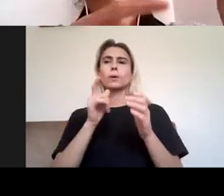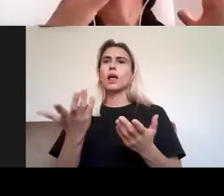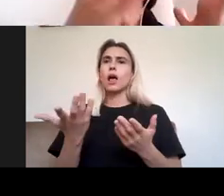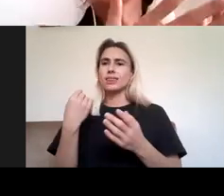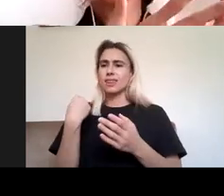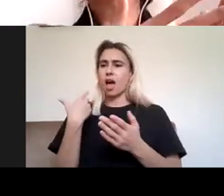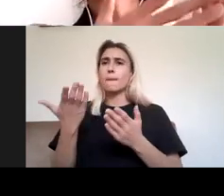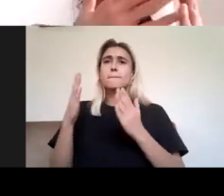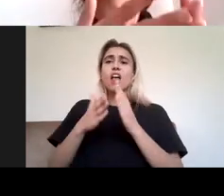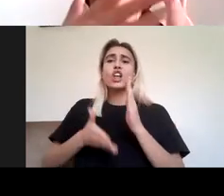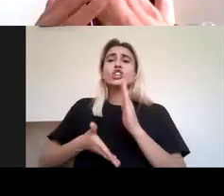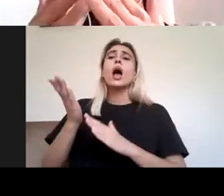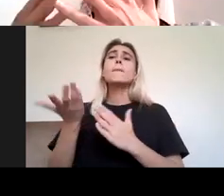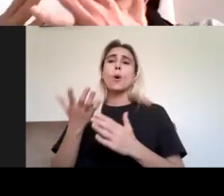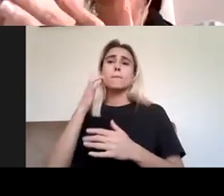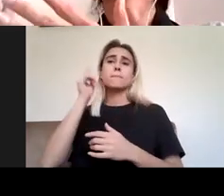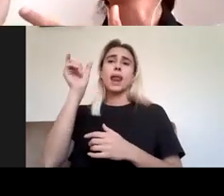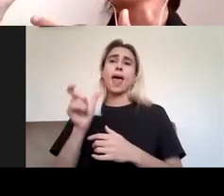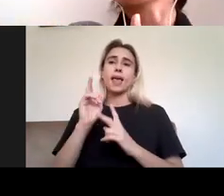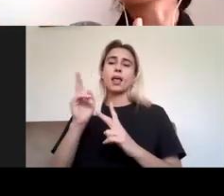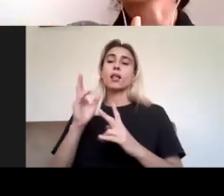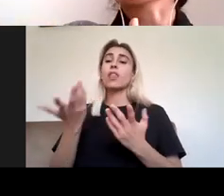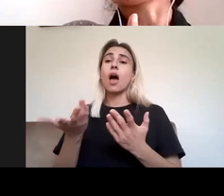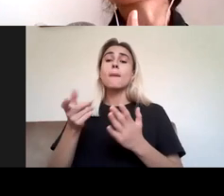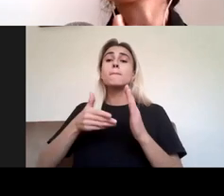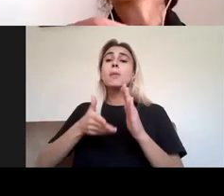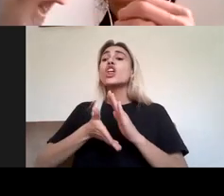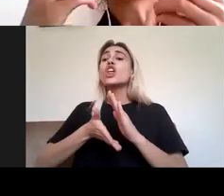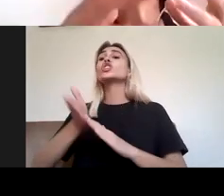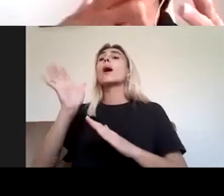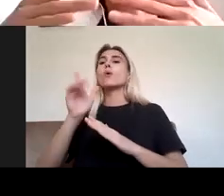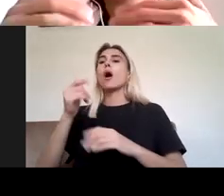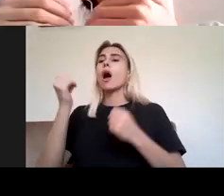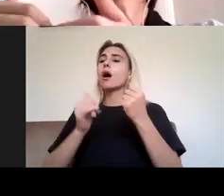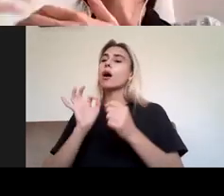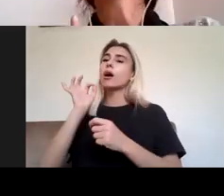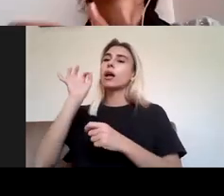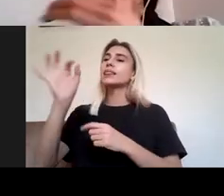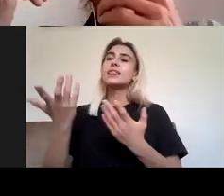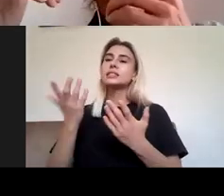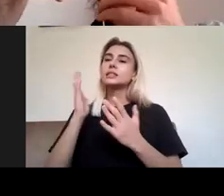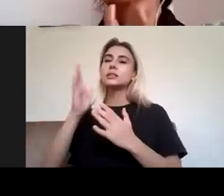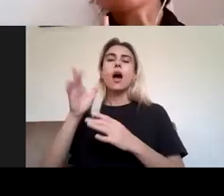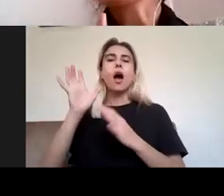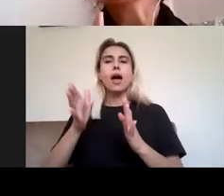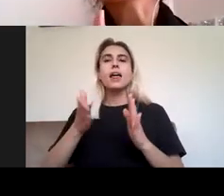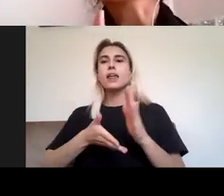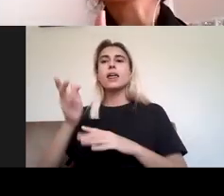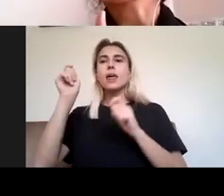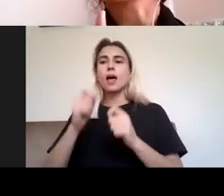birey, binadan çıkamayıp nasıl zaten kaldırım ve araca kadar geçsin? Hadi kaldırımı yaptınız,